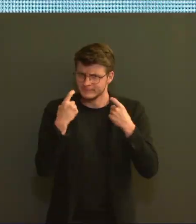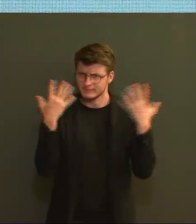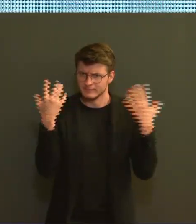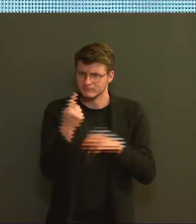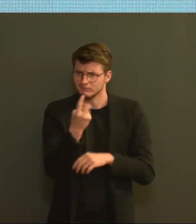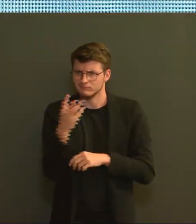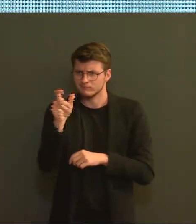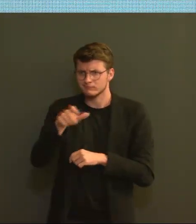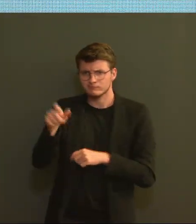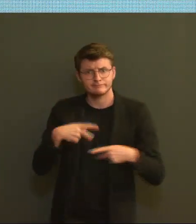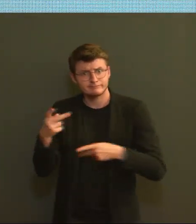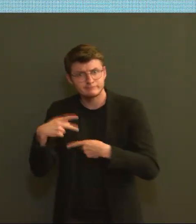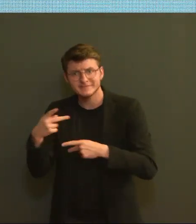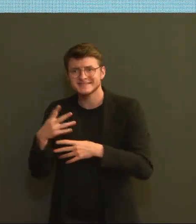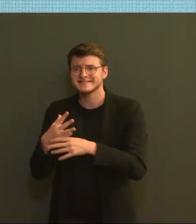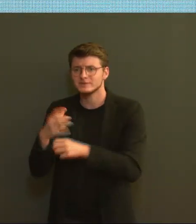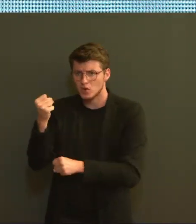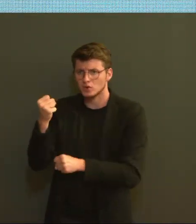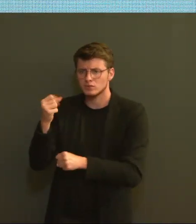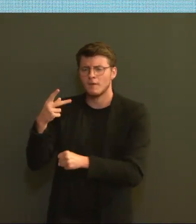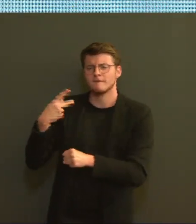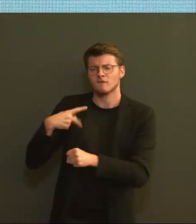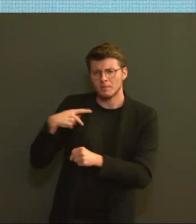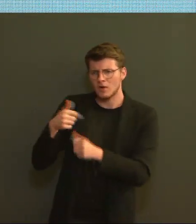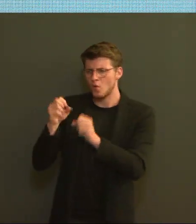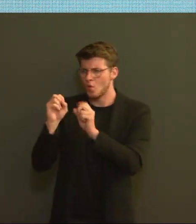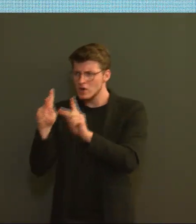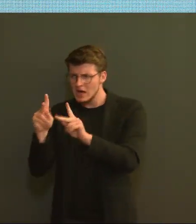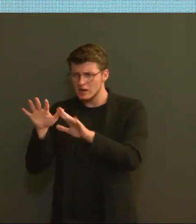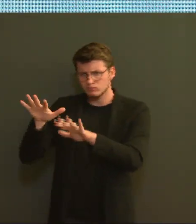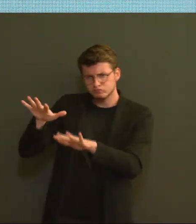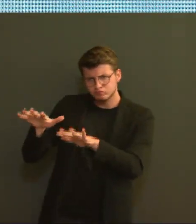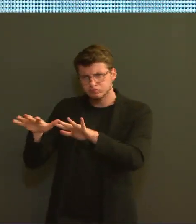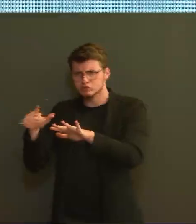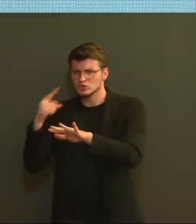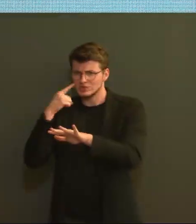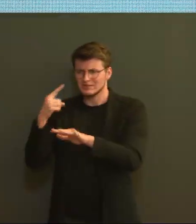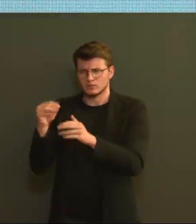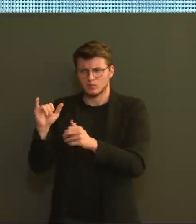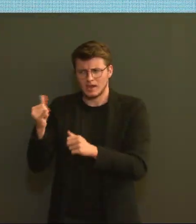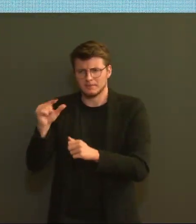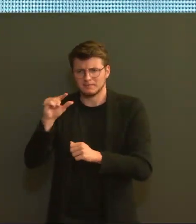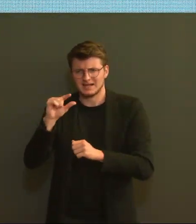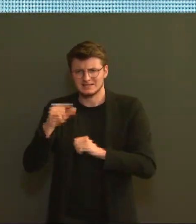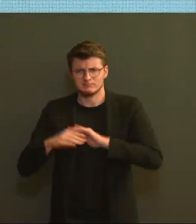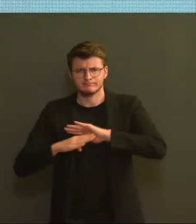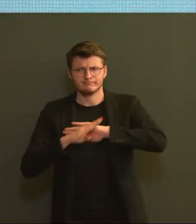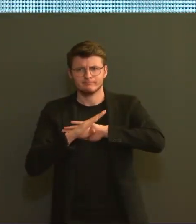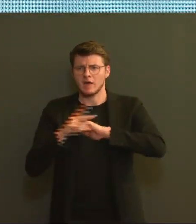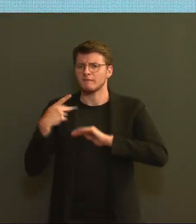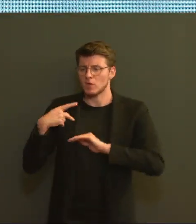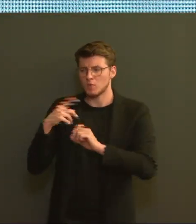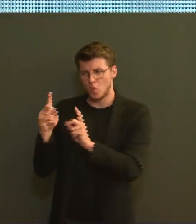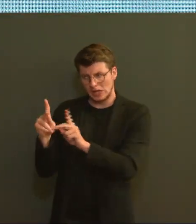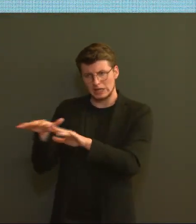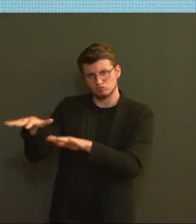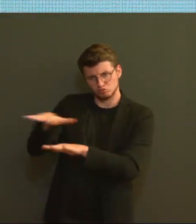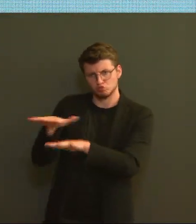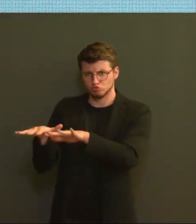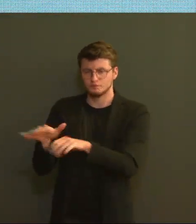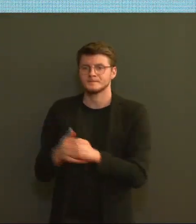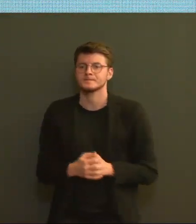ziekenhuizen is voorlopig nog beperkt, maar ook die cijfers gaan in stijgende lijn. Het zal een tijd